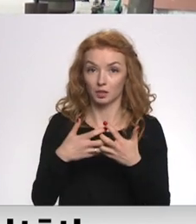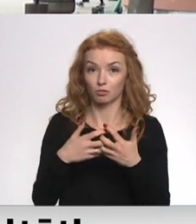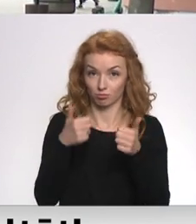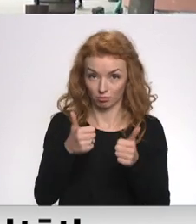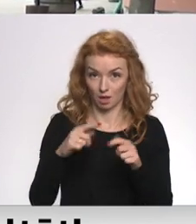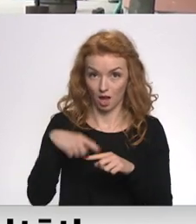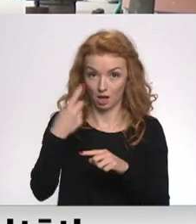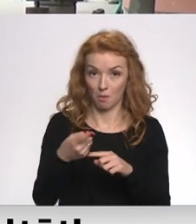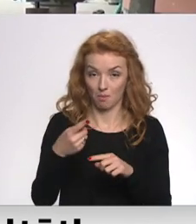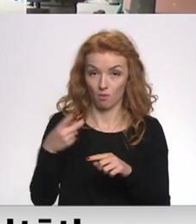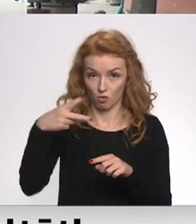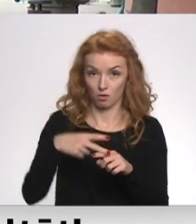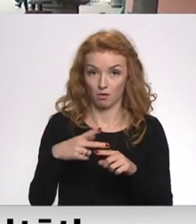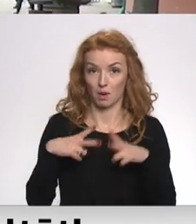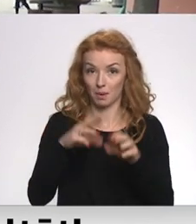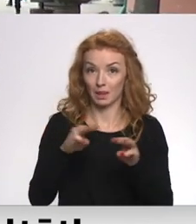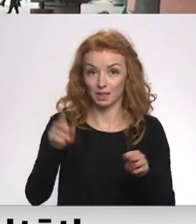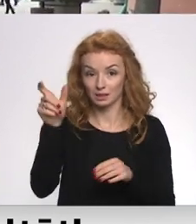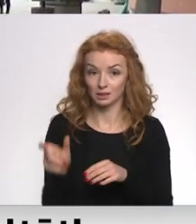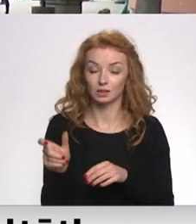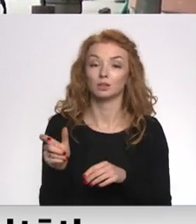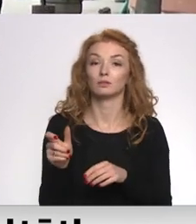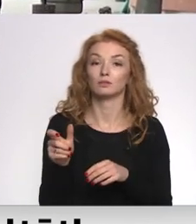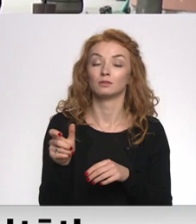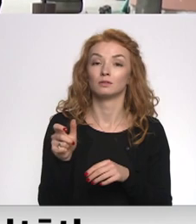premjeru apmierinātu, vajadzētu?